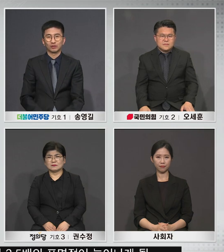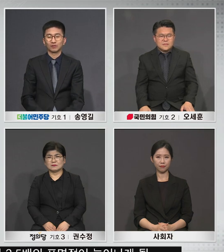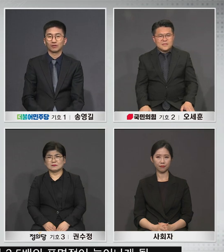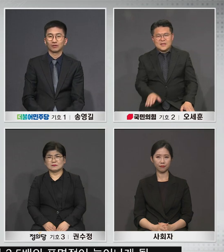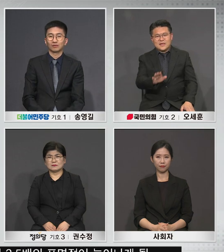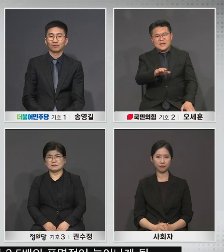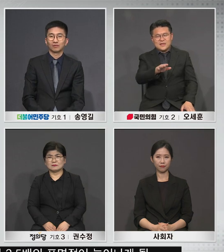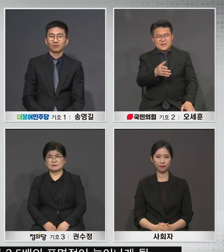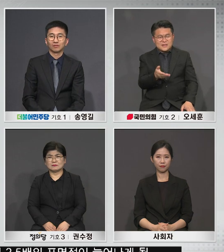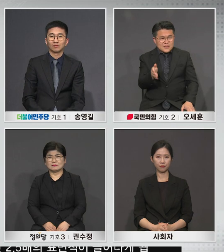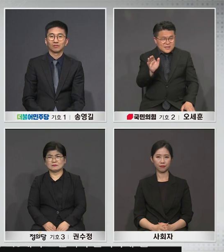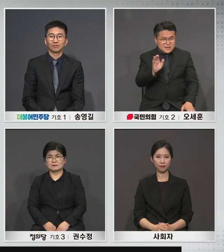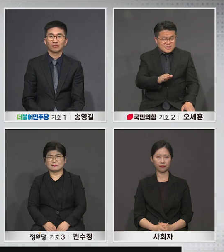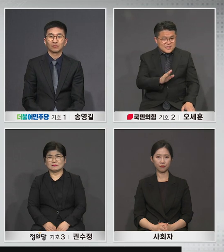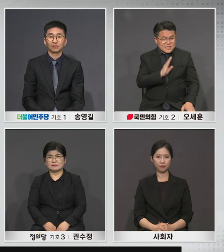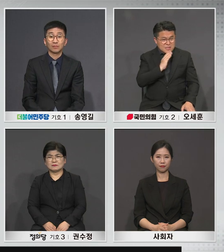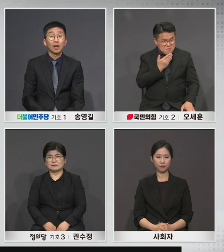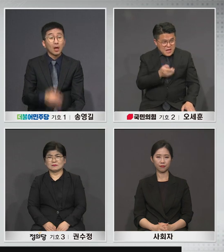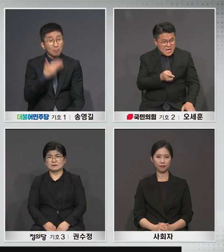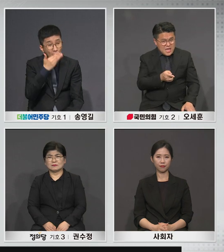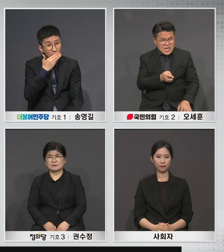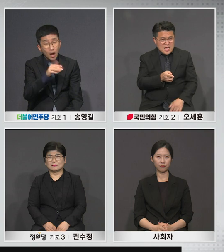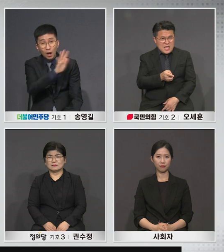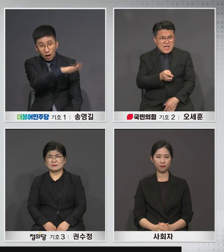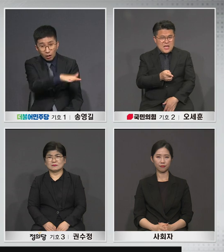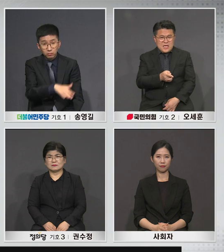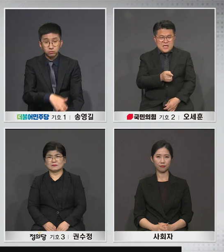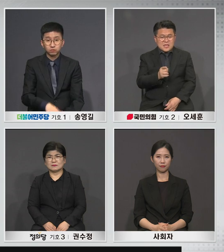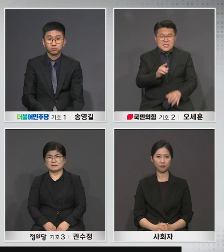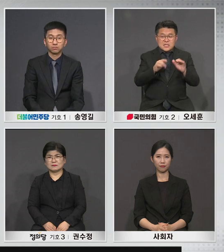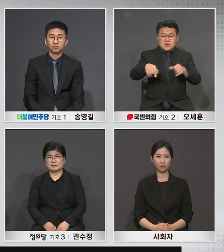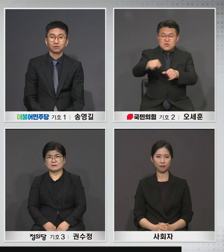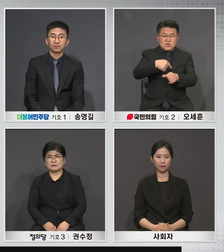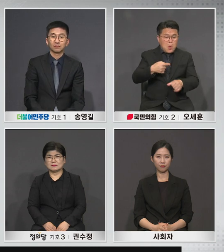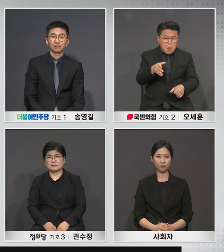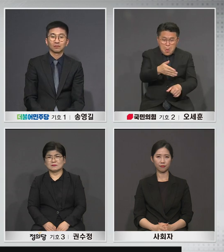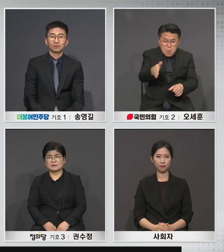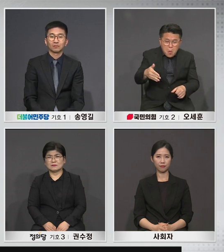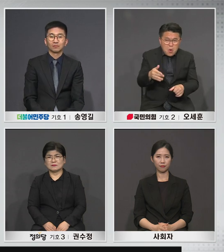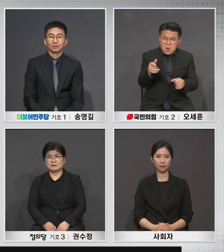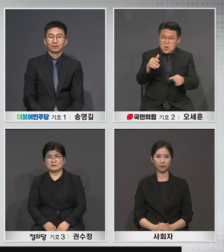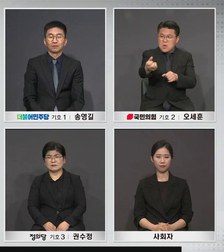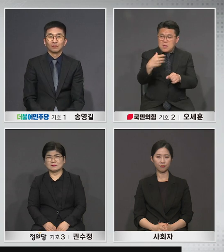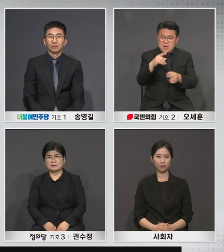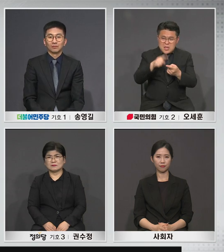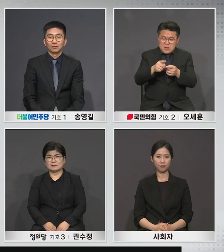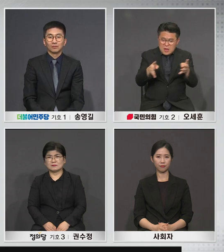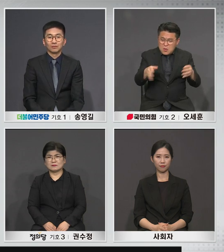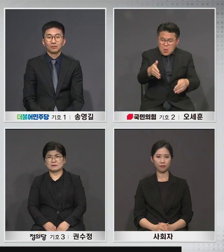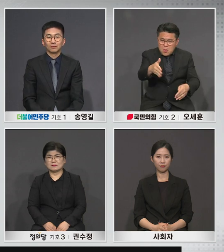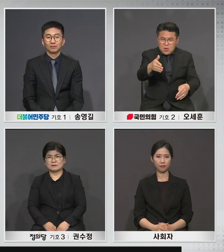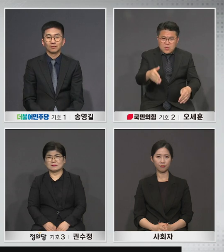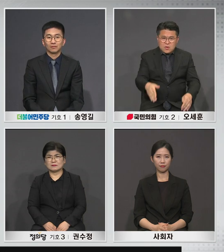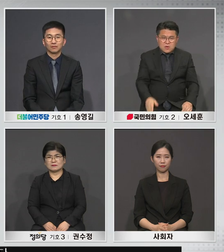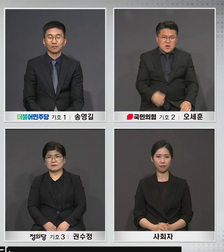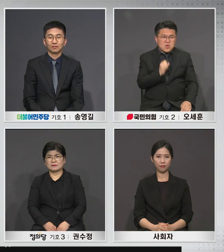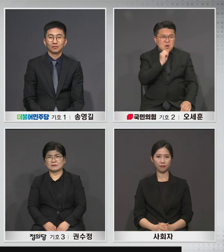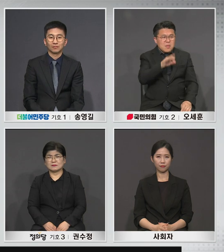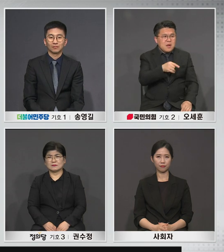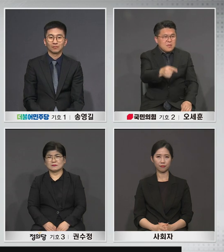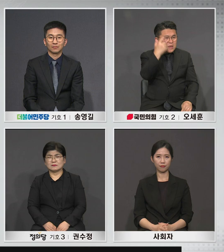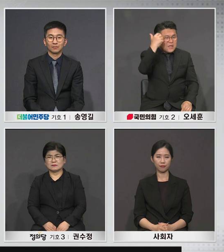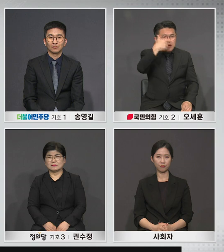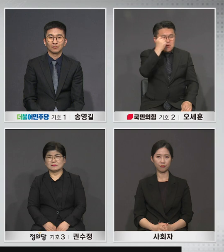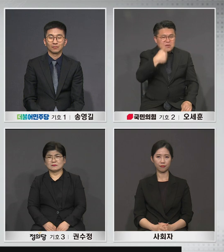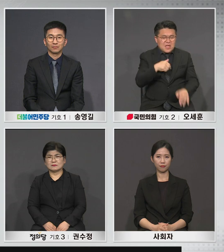현실적으로 가능했다면 서울에 왜 그런 아파트가 지금 하나도 없겠습니까? 무슨 단점을 지적하면 꼭 상상력의 빈곤이다. 저는